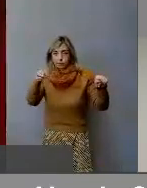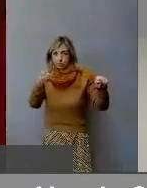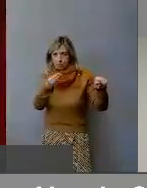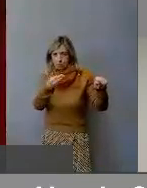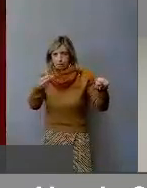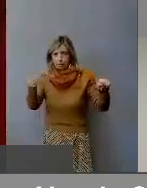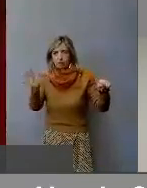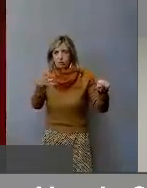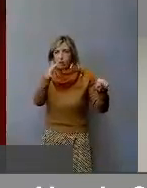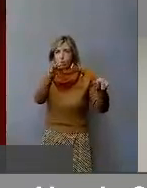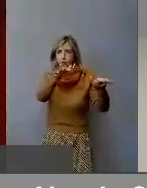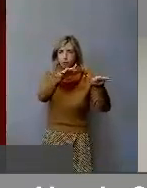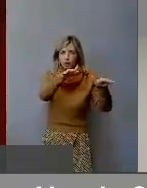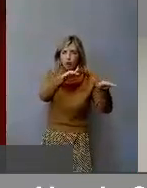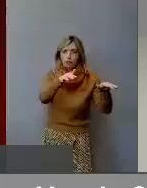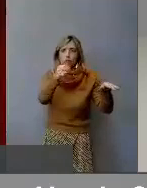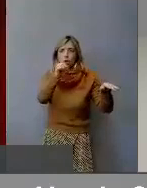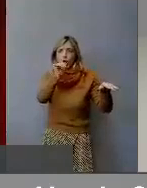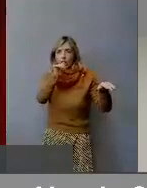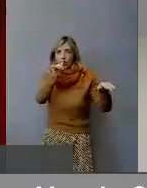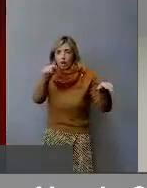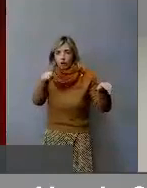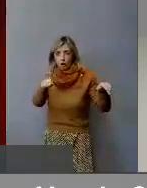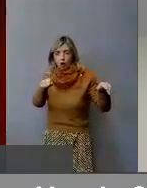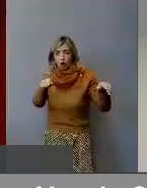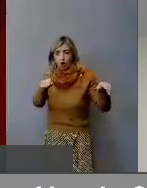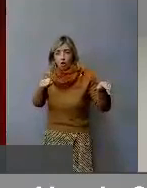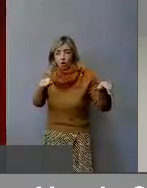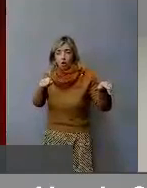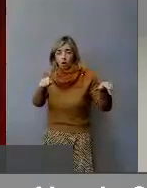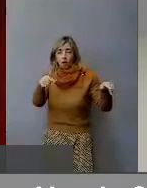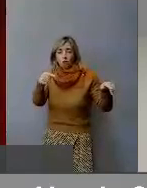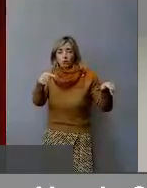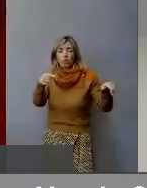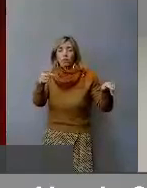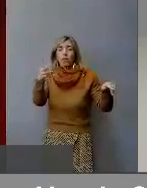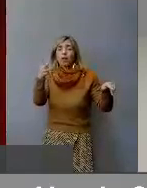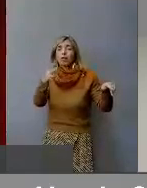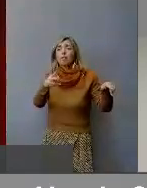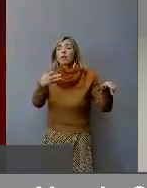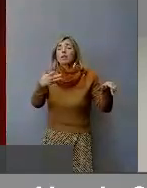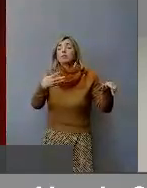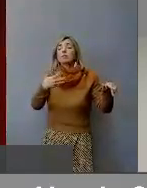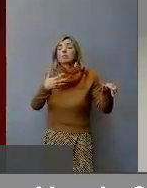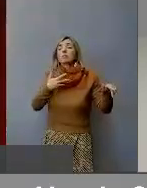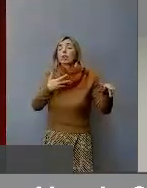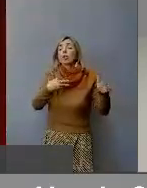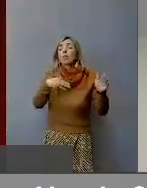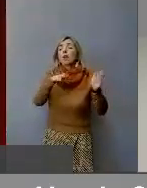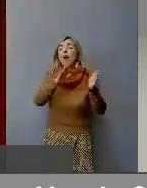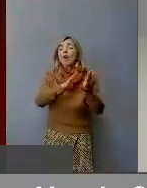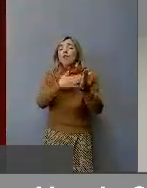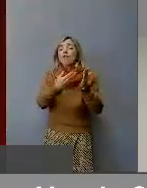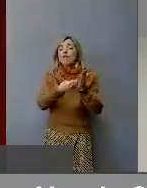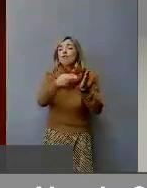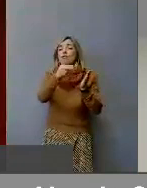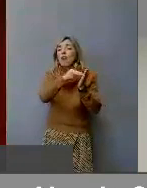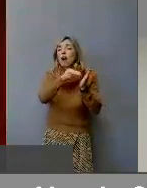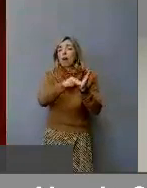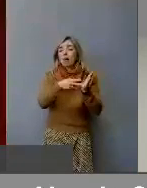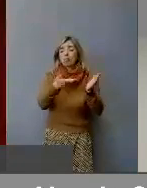decimo rivarolo hanno raggiunto valori unicamente non significativi statisticamente non significative e proprio perché c'è una passat